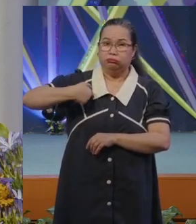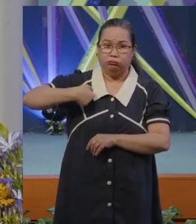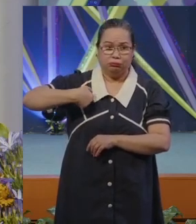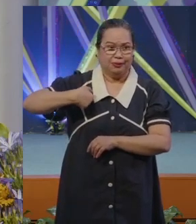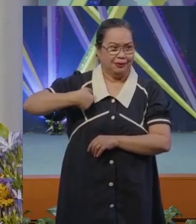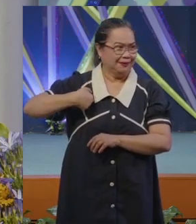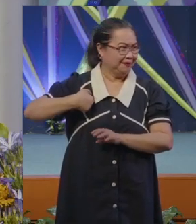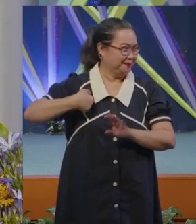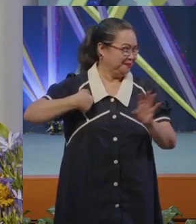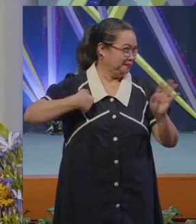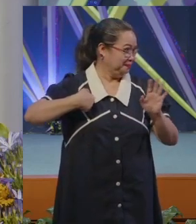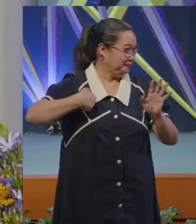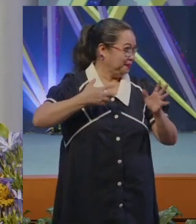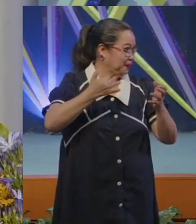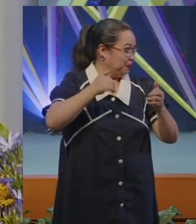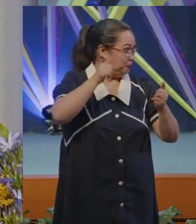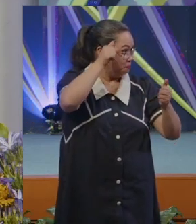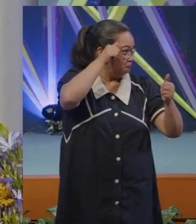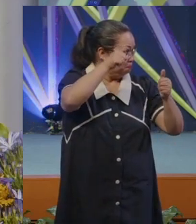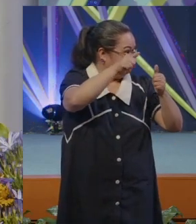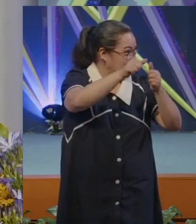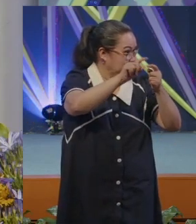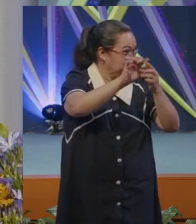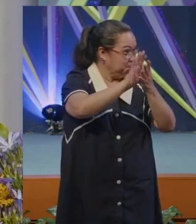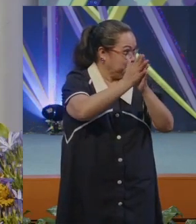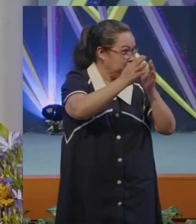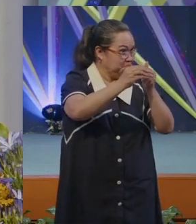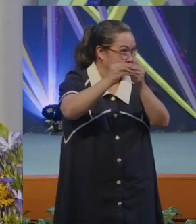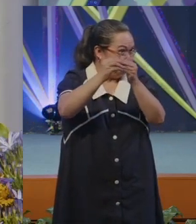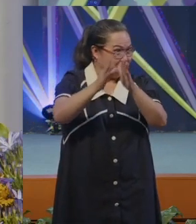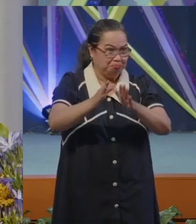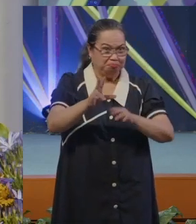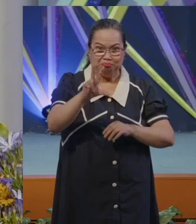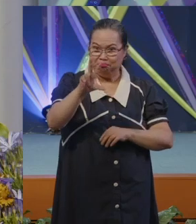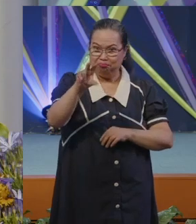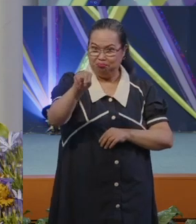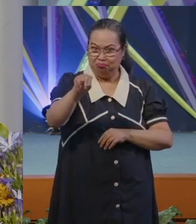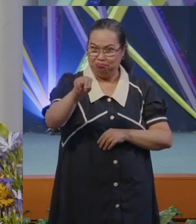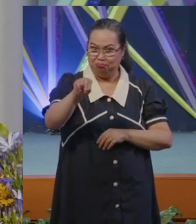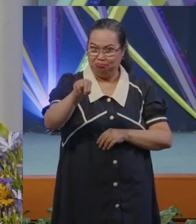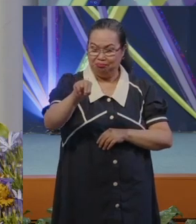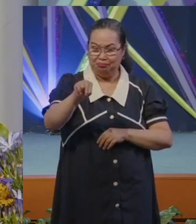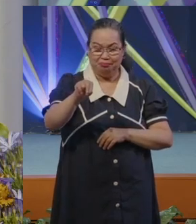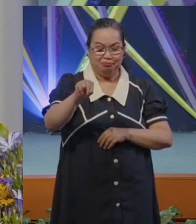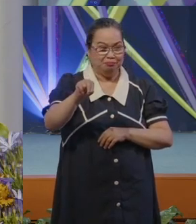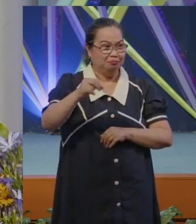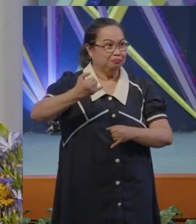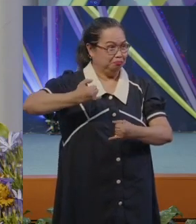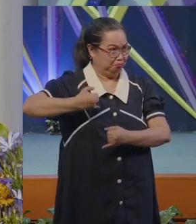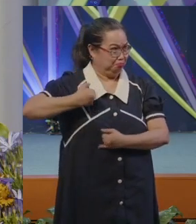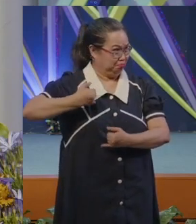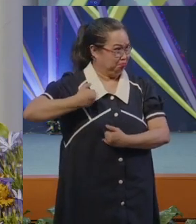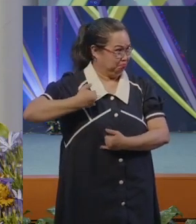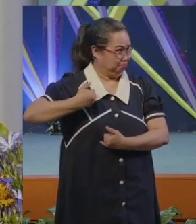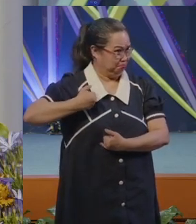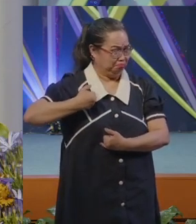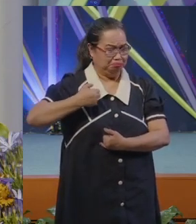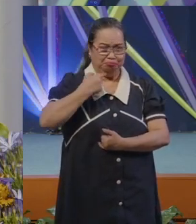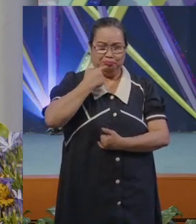dahil meron siyang ambisyon na maging leader ng Israel. At hindi rin naman siya